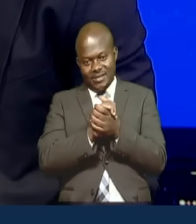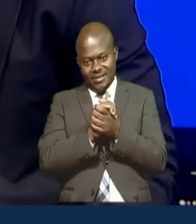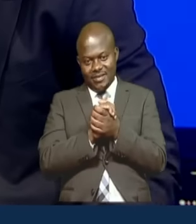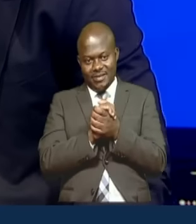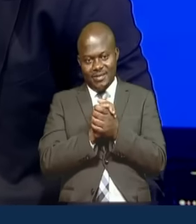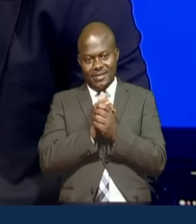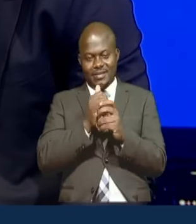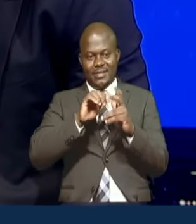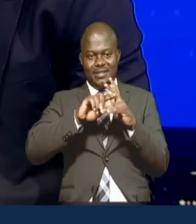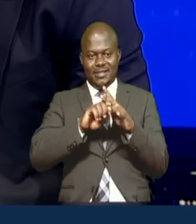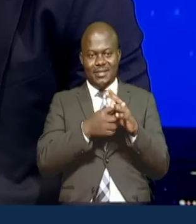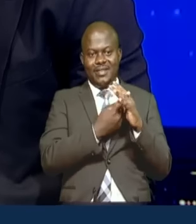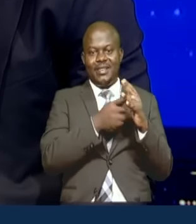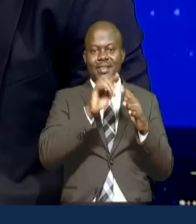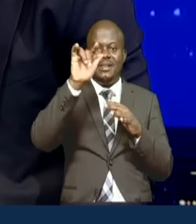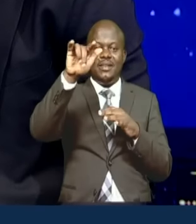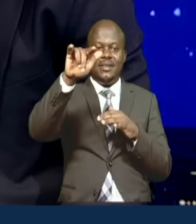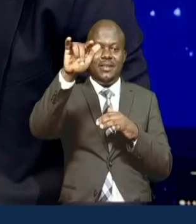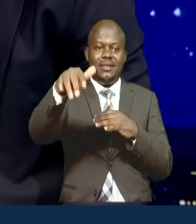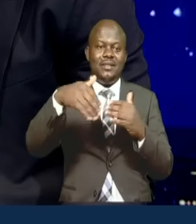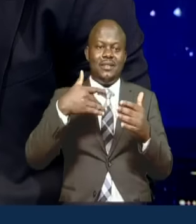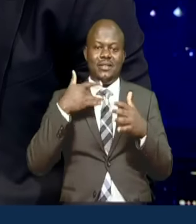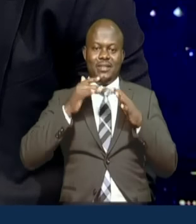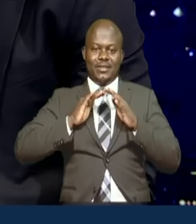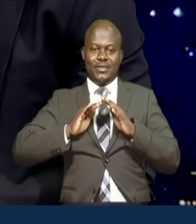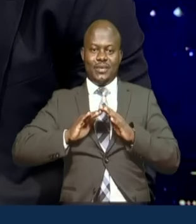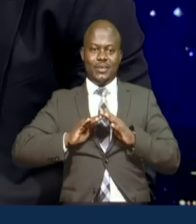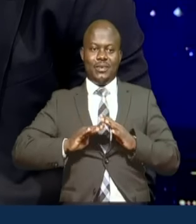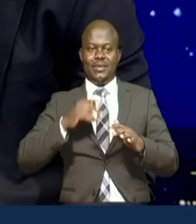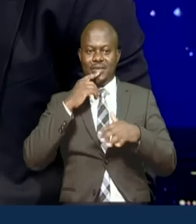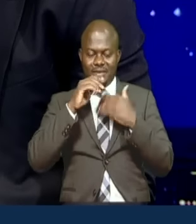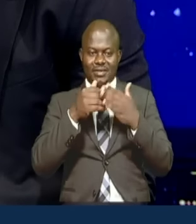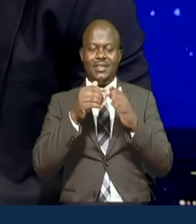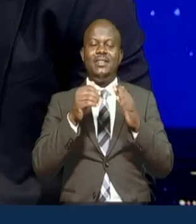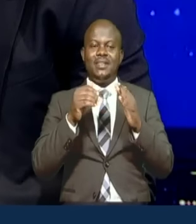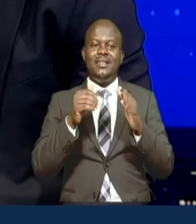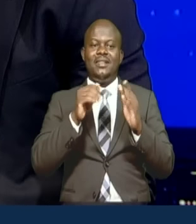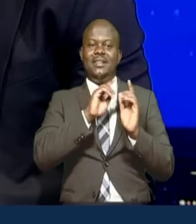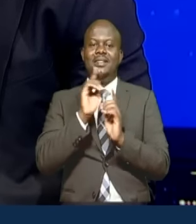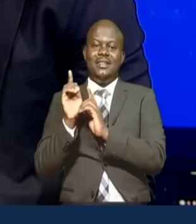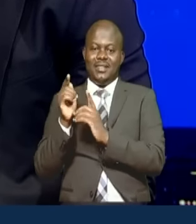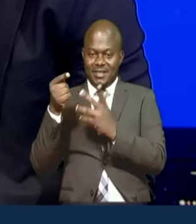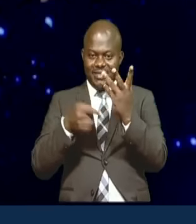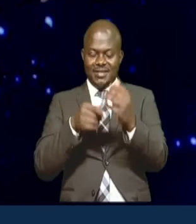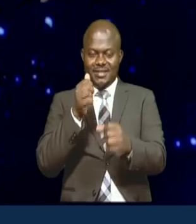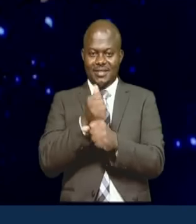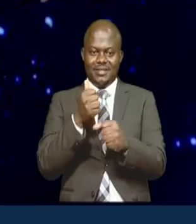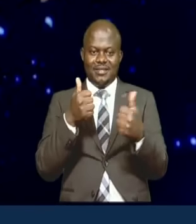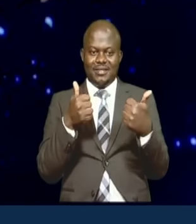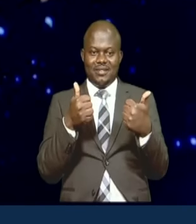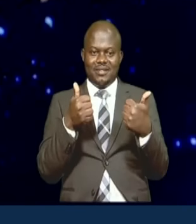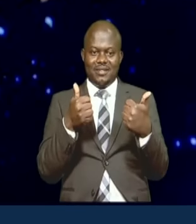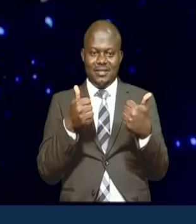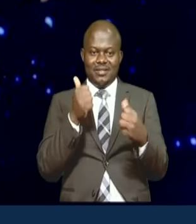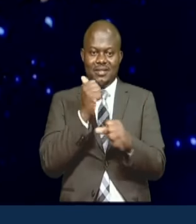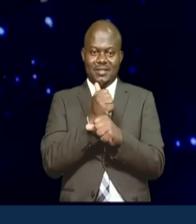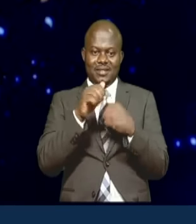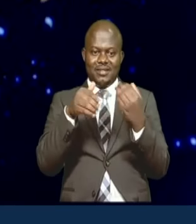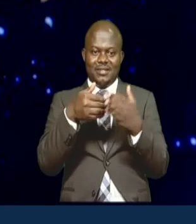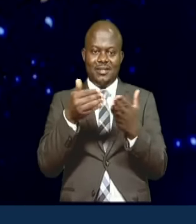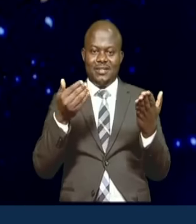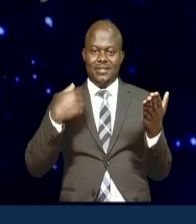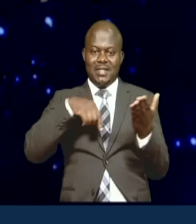Kuva icyo gihe kuva ku kibuga cy'indege nagiye numva ntekanye mu mutima, mvuga wawe kumva abasirikare n'iki kintu badukoreye, ibyo bakoreye abaturage,